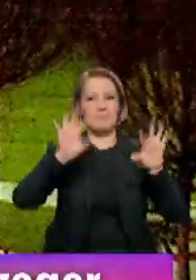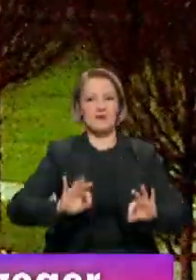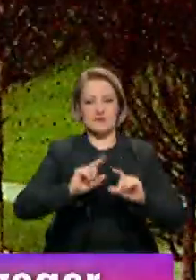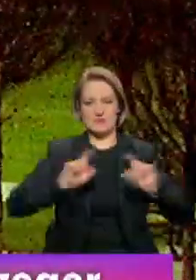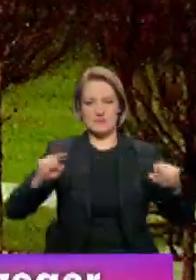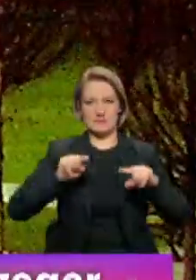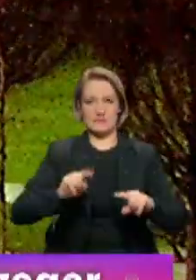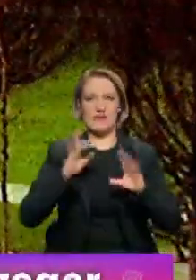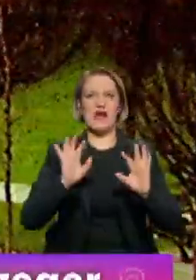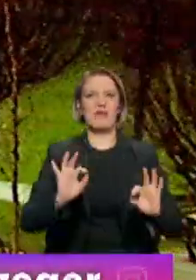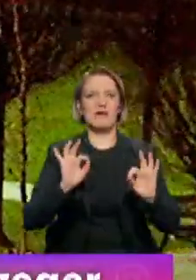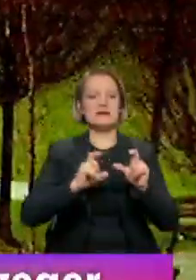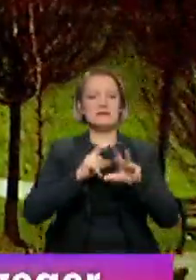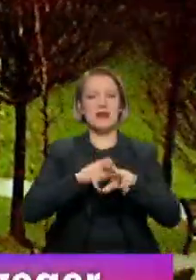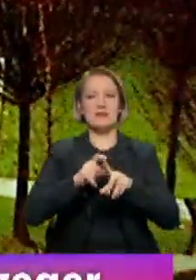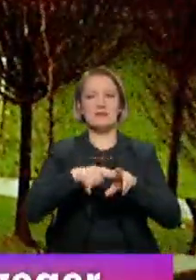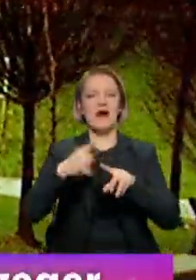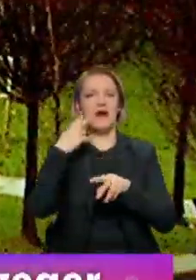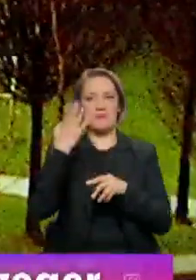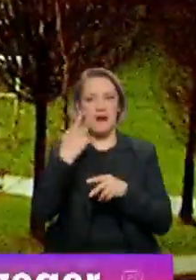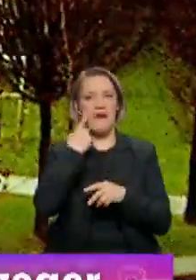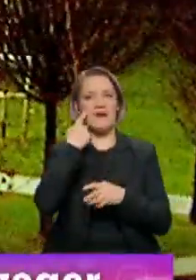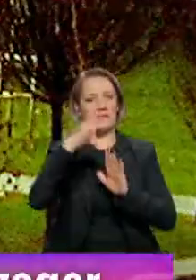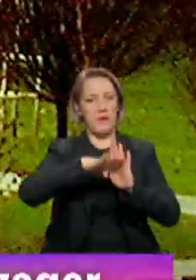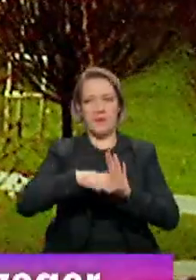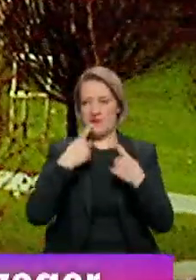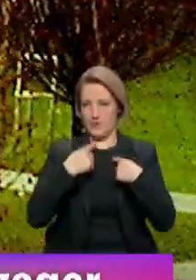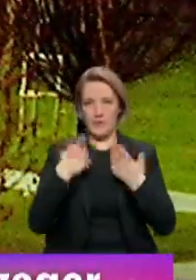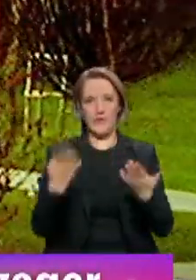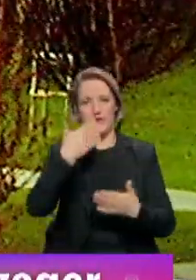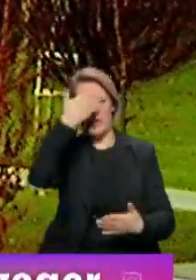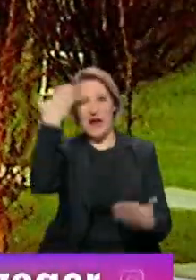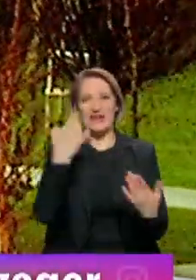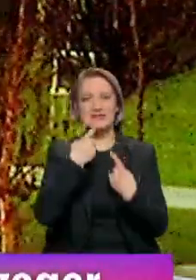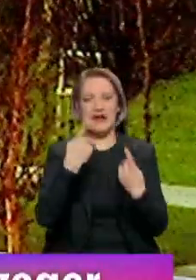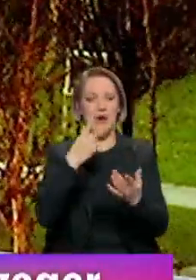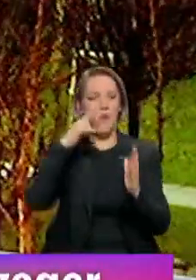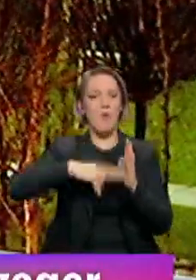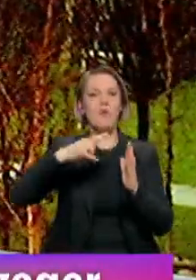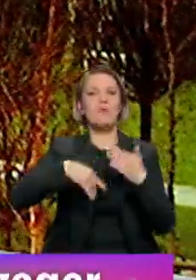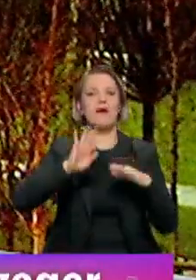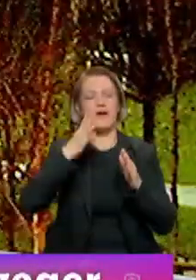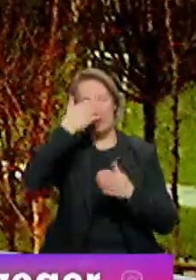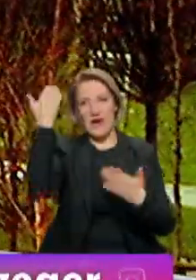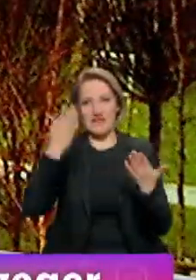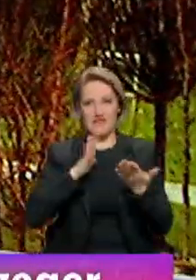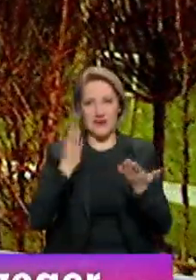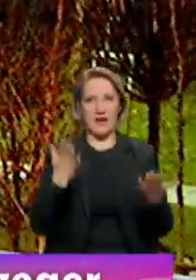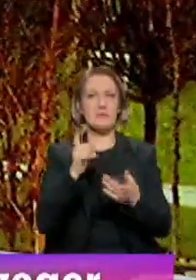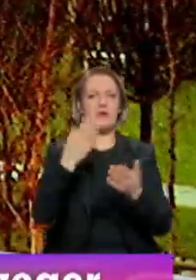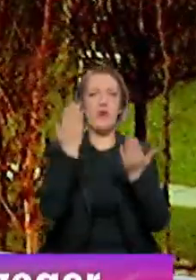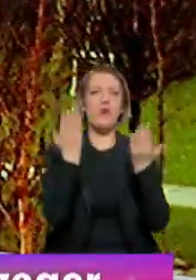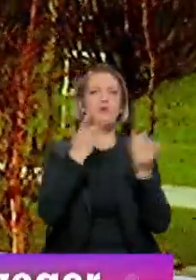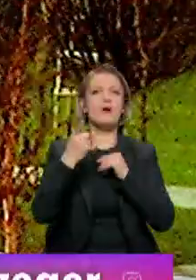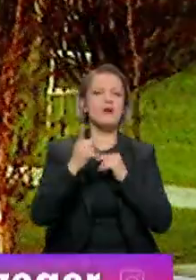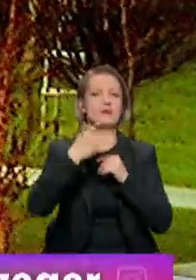hemen bir teveccüh gelmiş Seda hanımdan hayırlı yayınlar diyor cahillik derken okumayan cahillik varken bir de